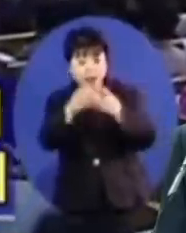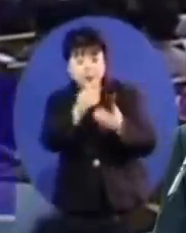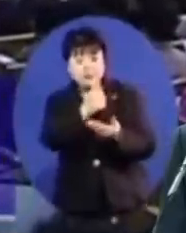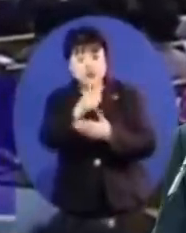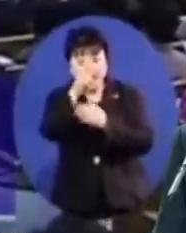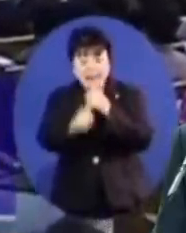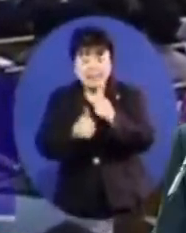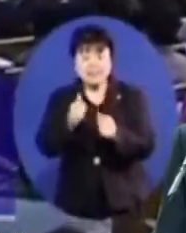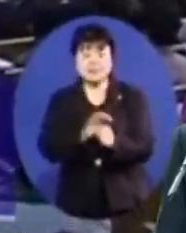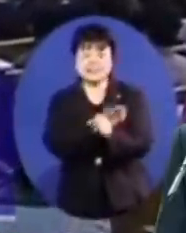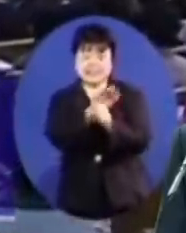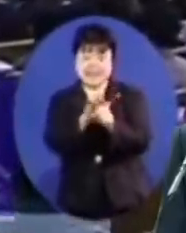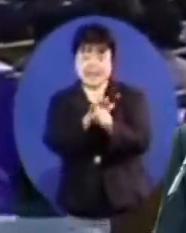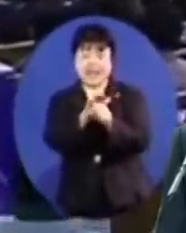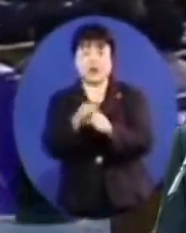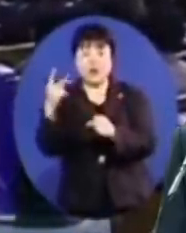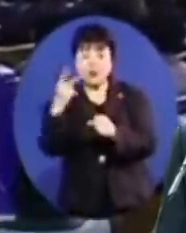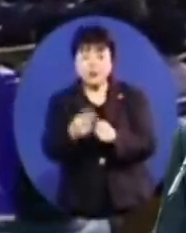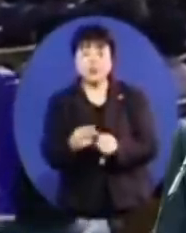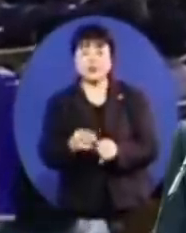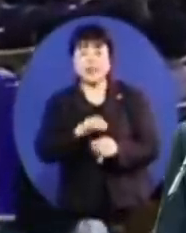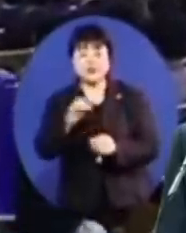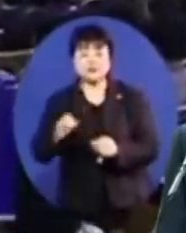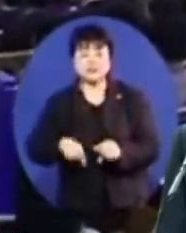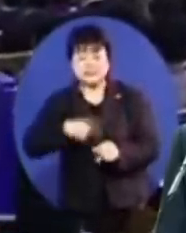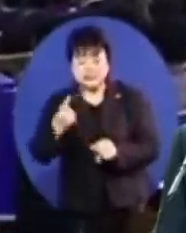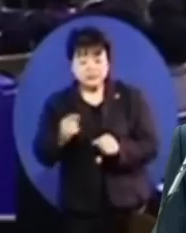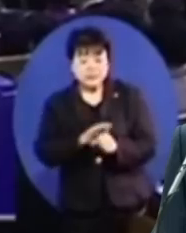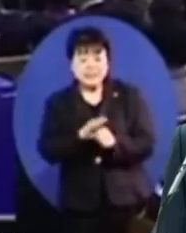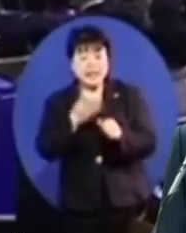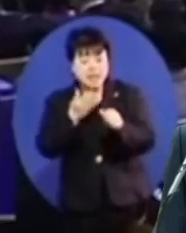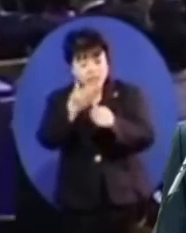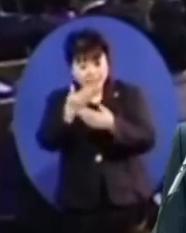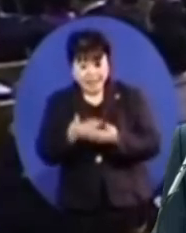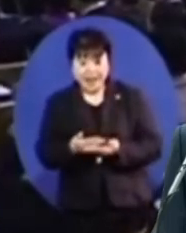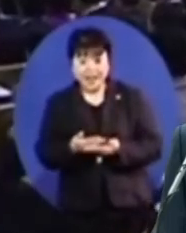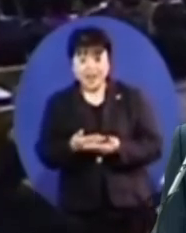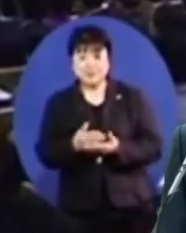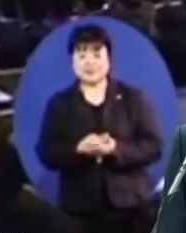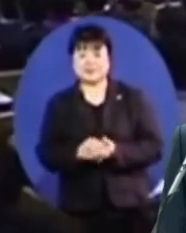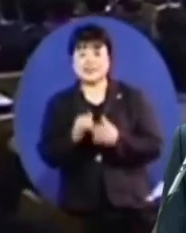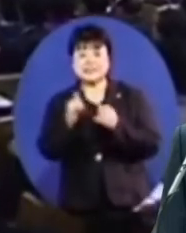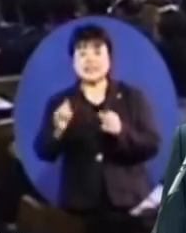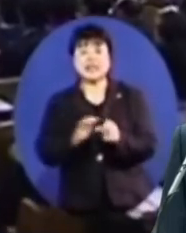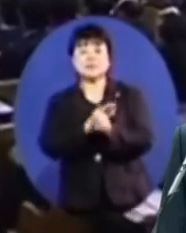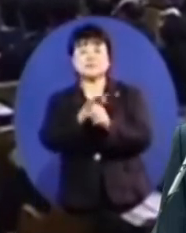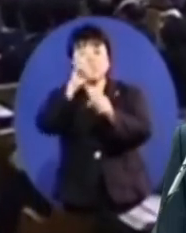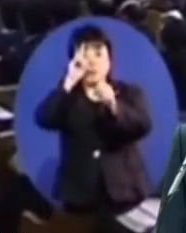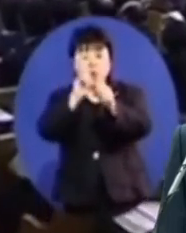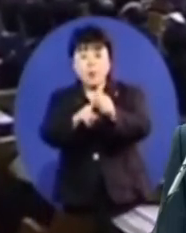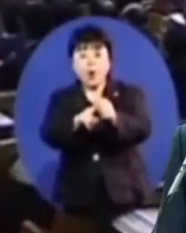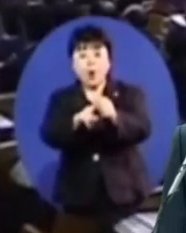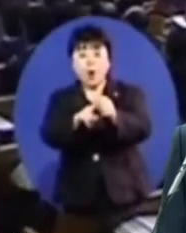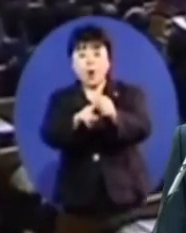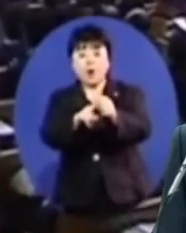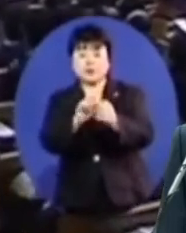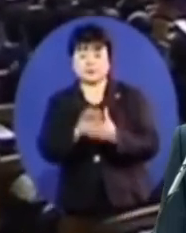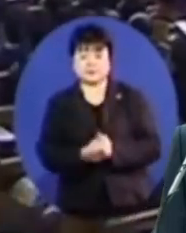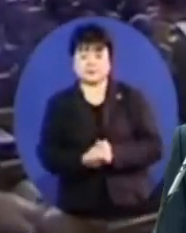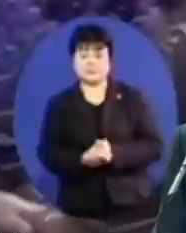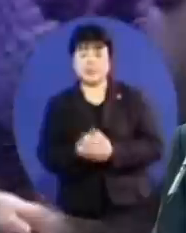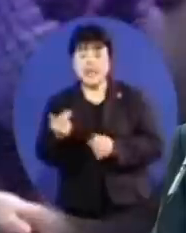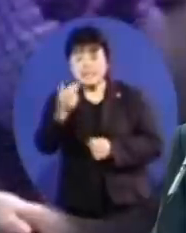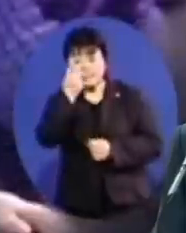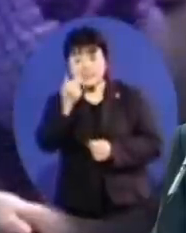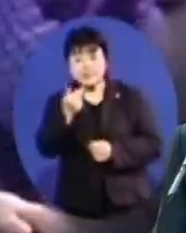너의 하나님을 사랑하고 또한 내 이웃을 내 자신같이 사랑하라. 인간을 사는 목표는 내